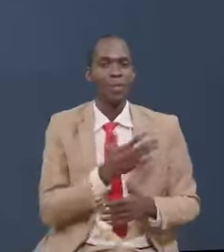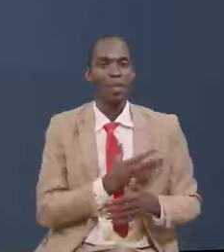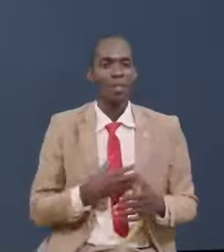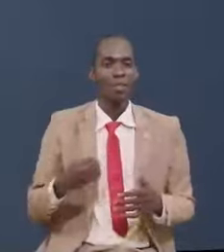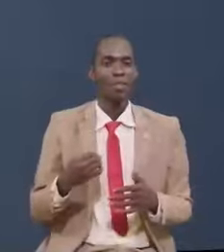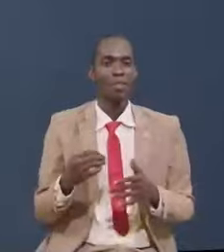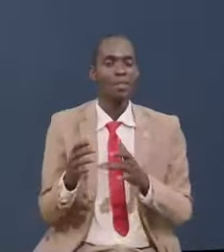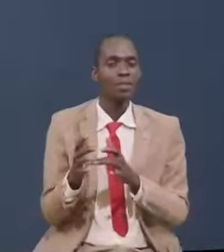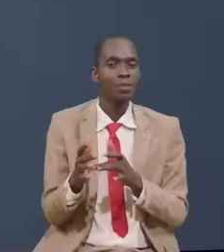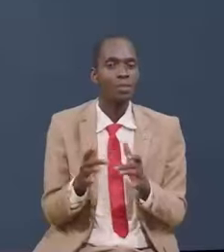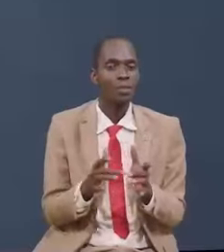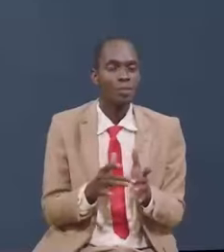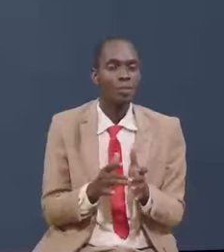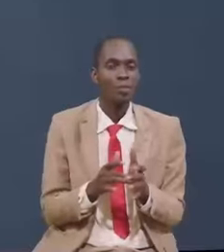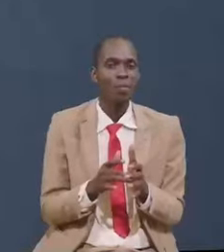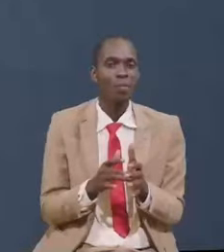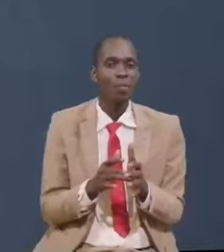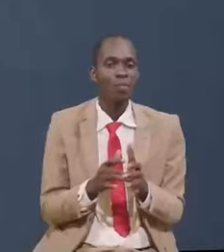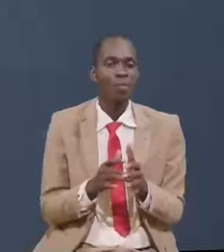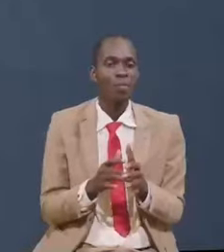Saint-Esprit était présent dans sa vie,